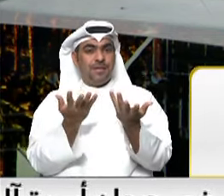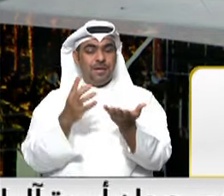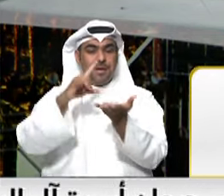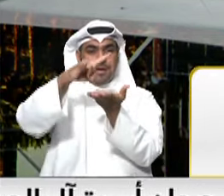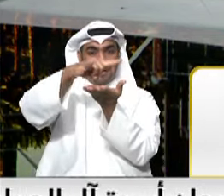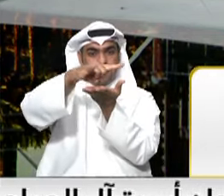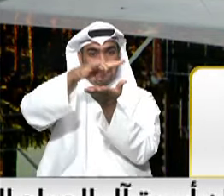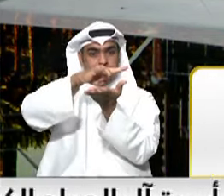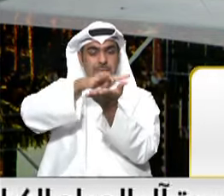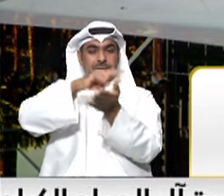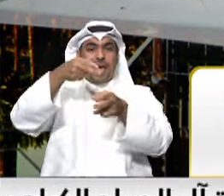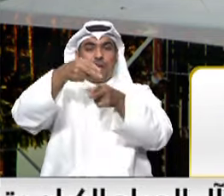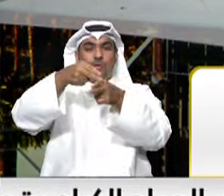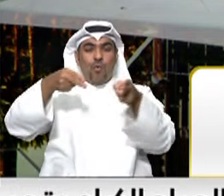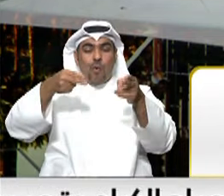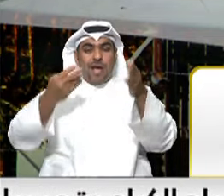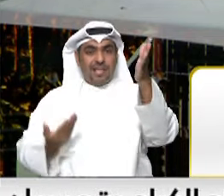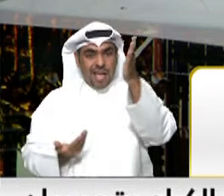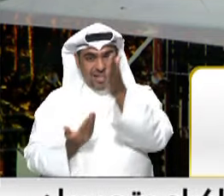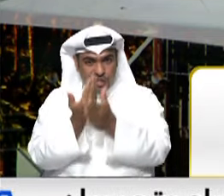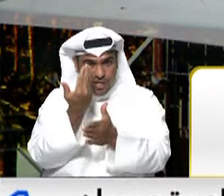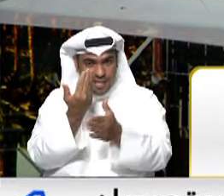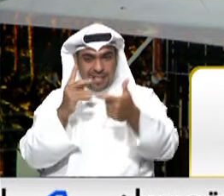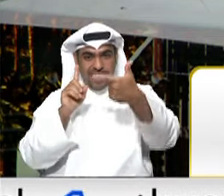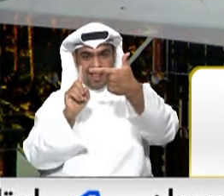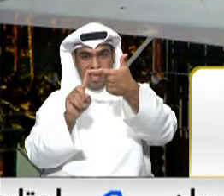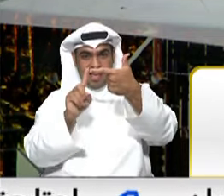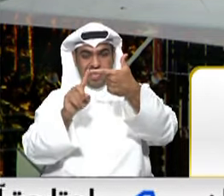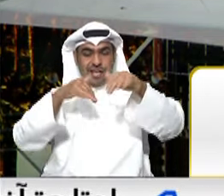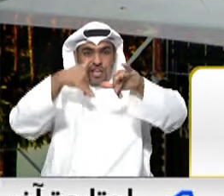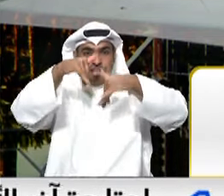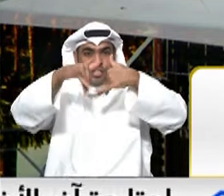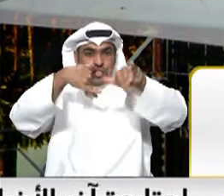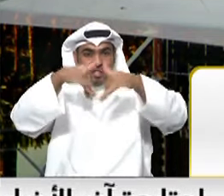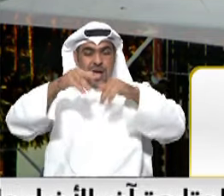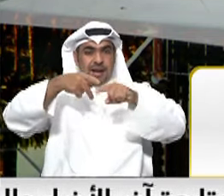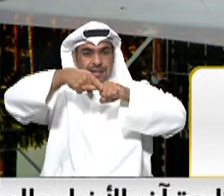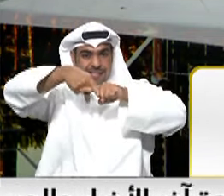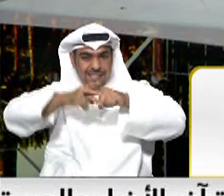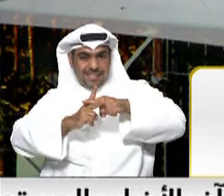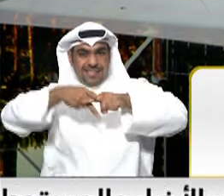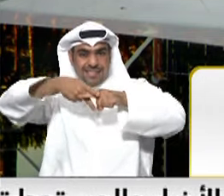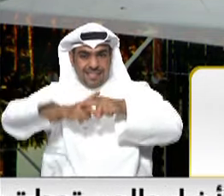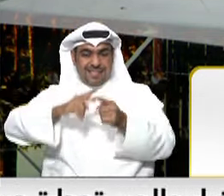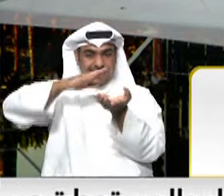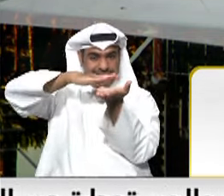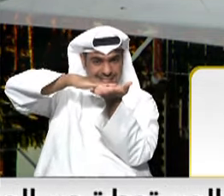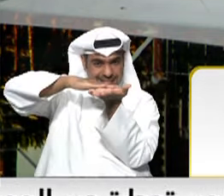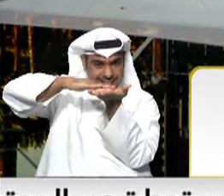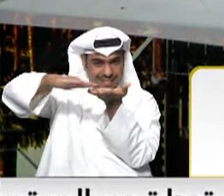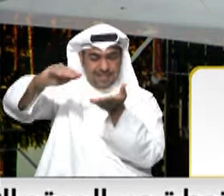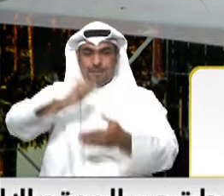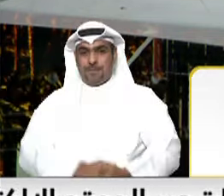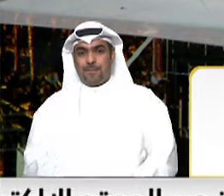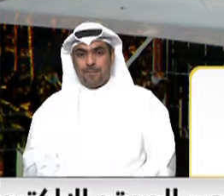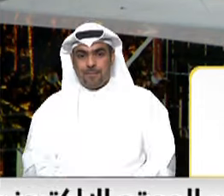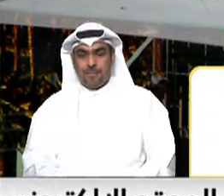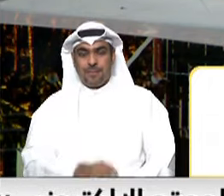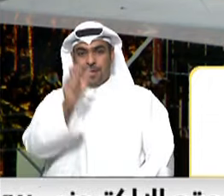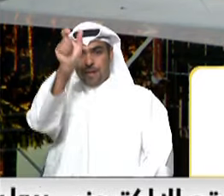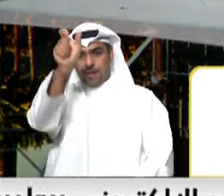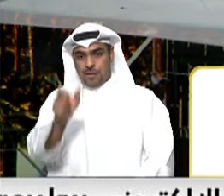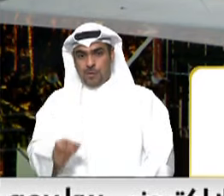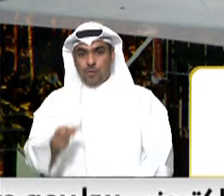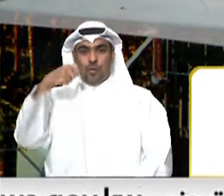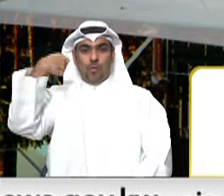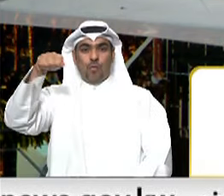المشاريع ومراحل الإنجاز التي وصلتها. وكان من أبرز المشاريع التي شددت الوزيرة المشعان